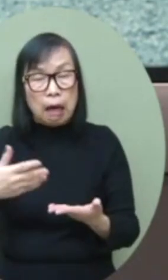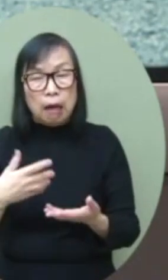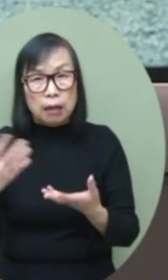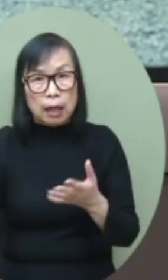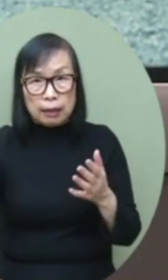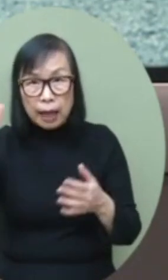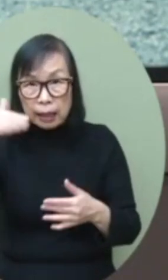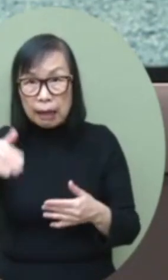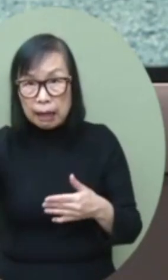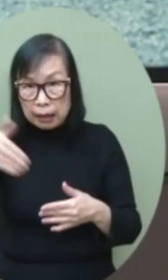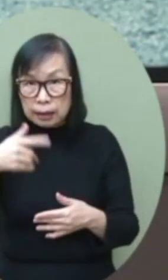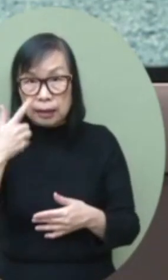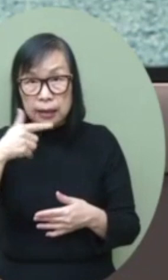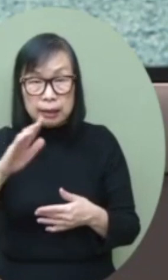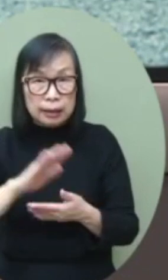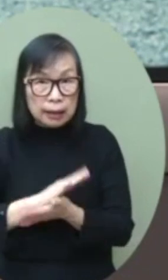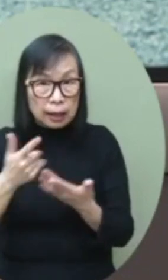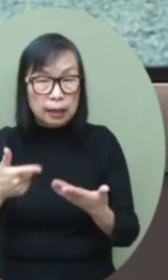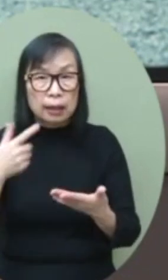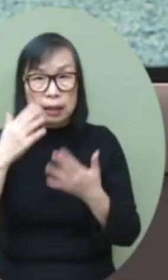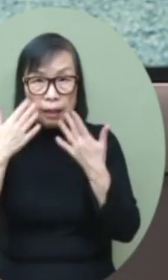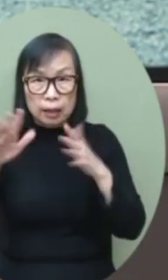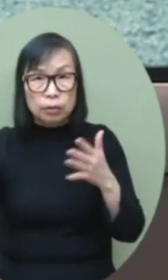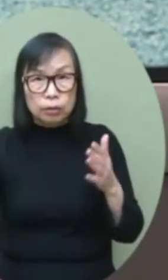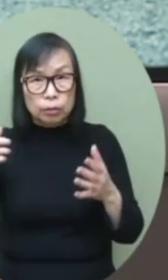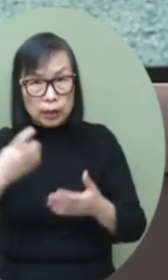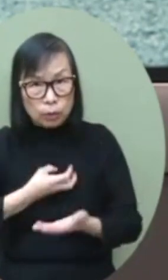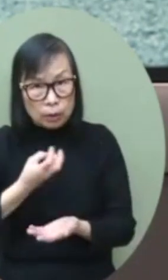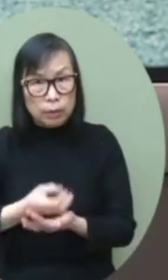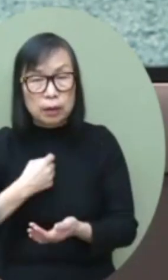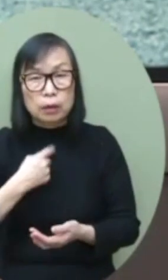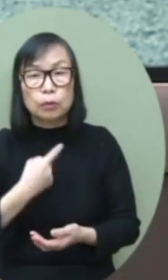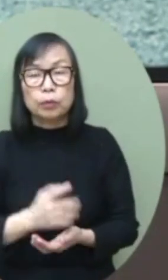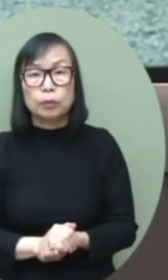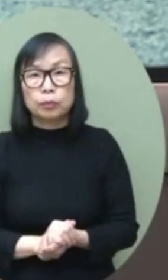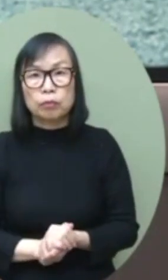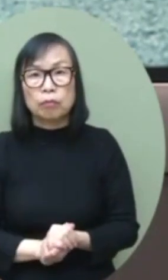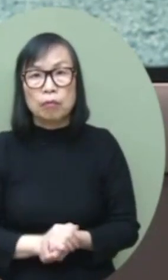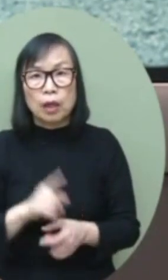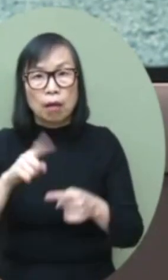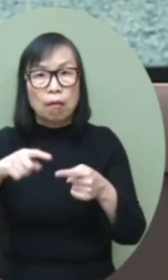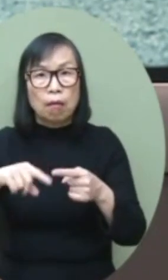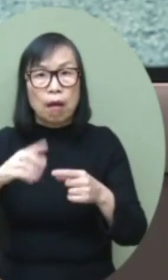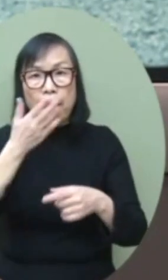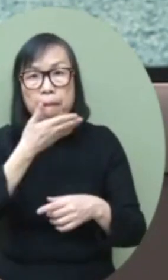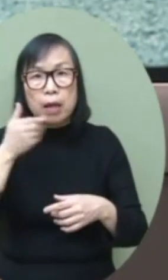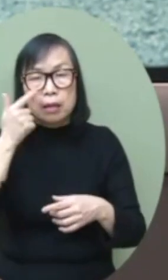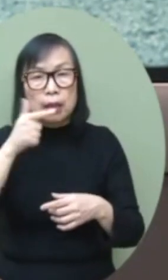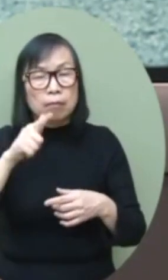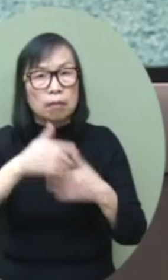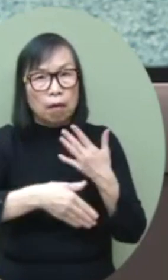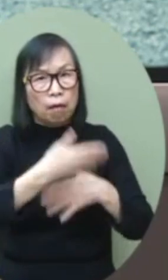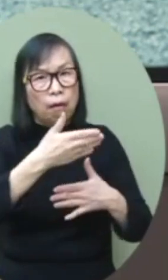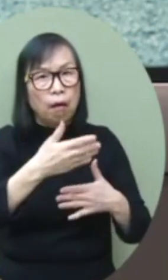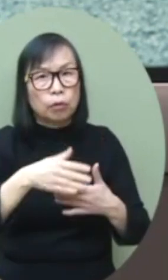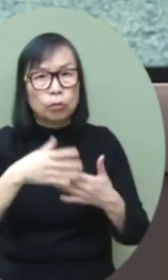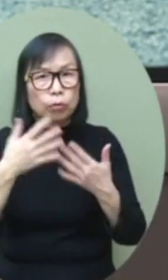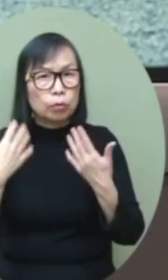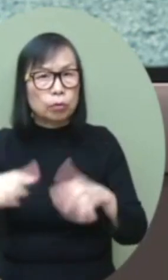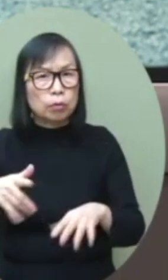點。美新大廈因為之前那都過了這麼久了，所以就應該不是太大的關係。